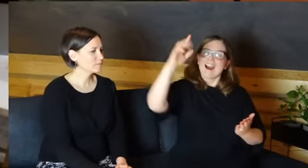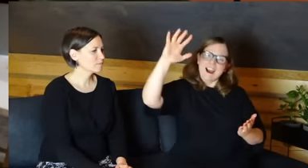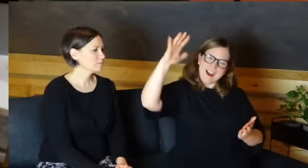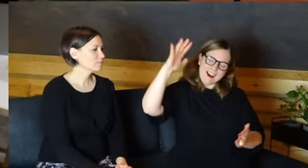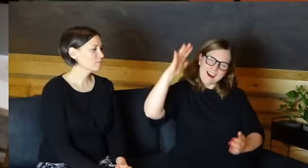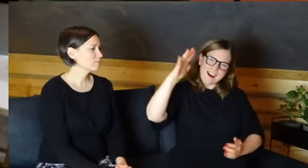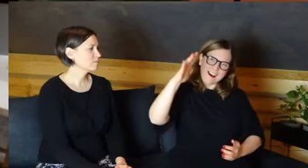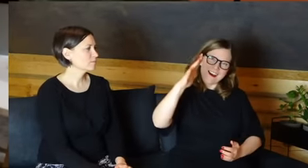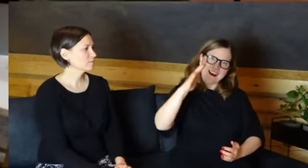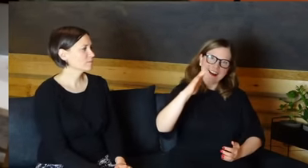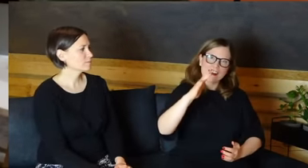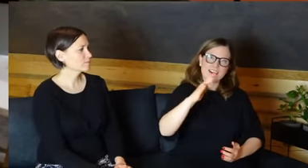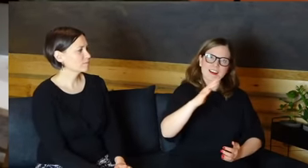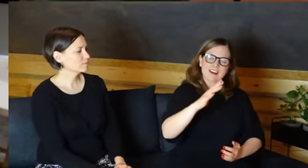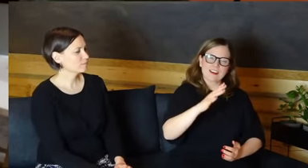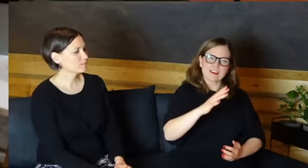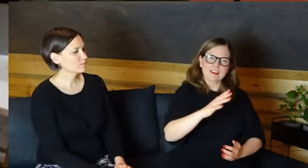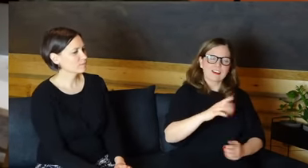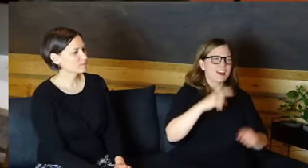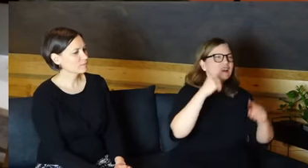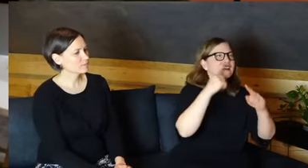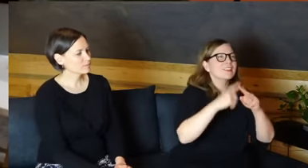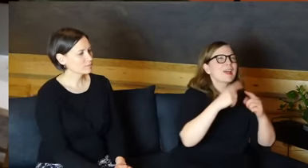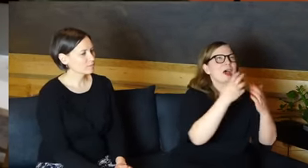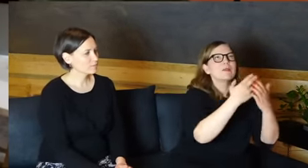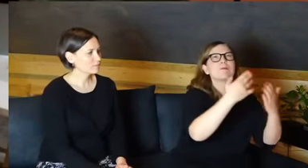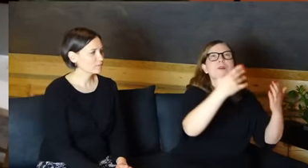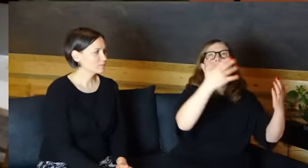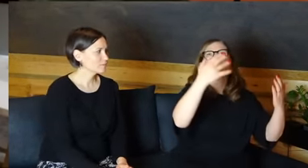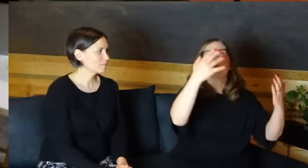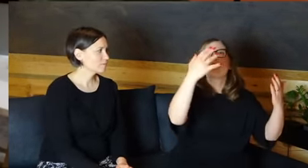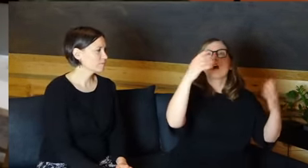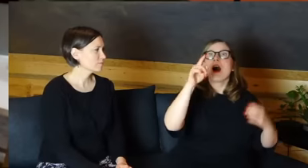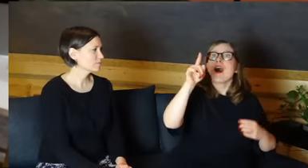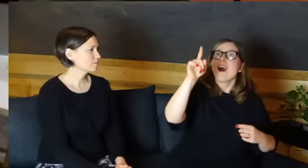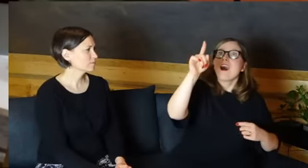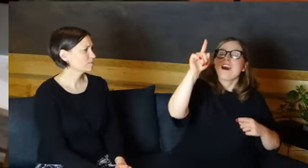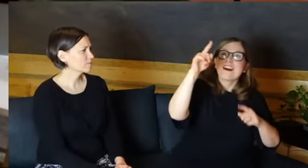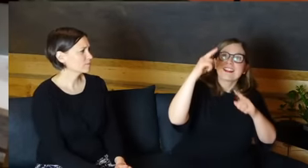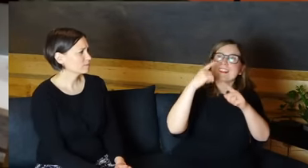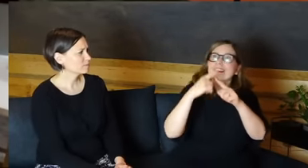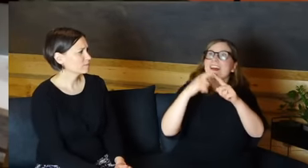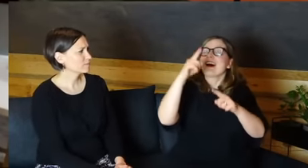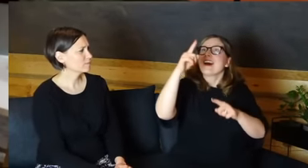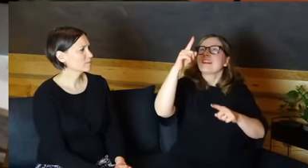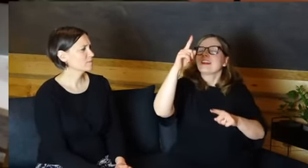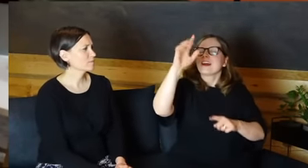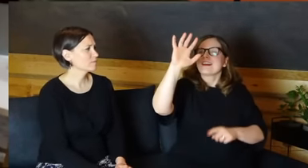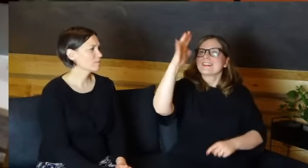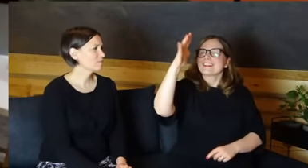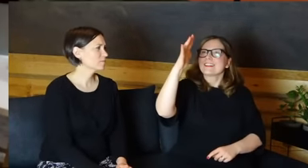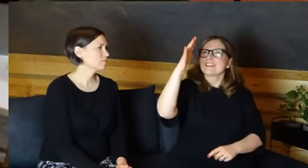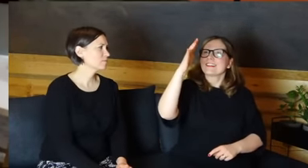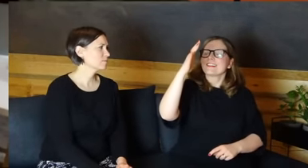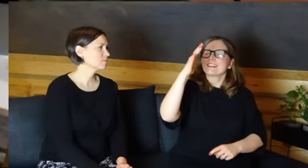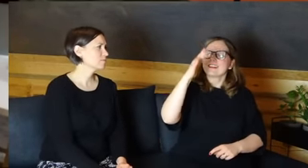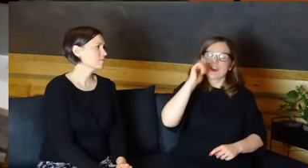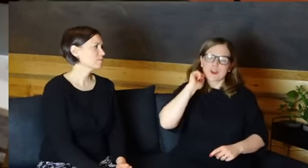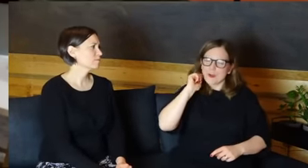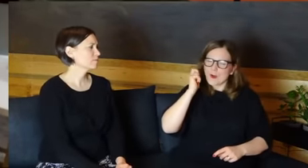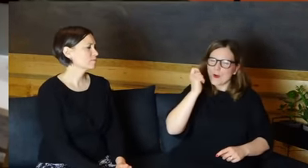Tähden tähdistä kirkkaimman mä toivoisin hohtavan taas joulun